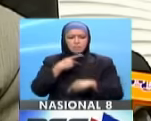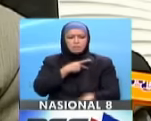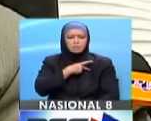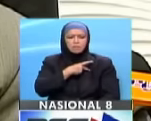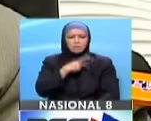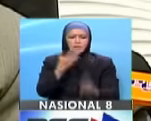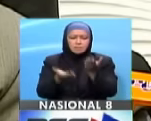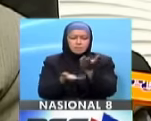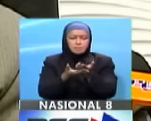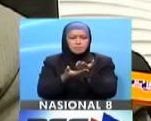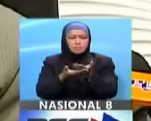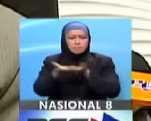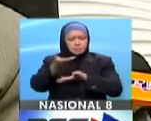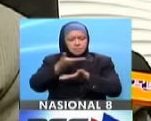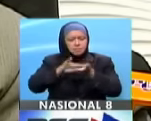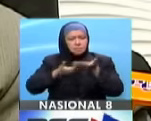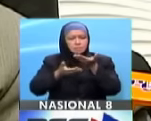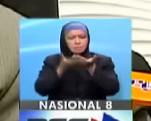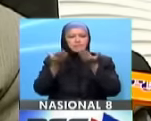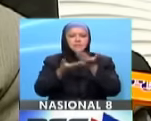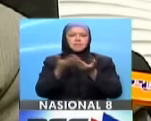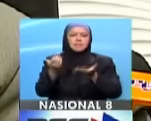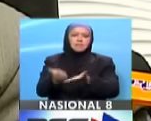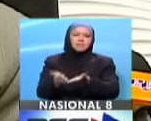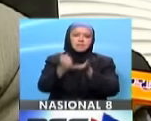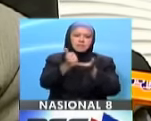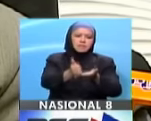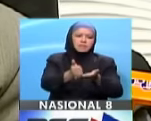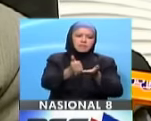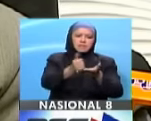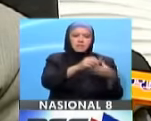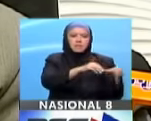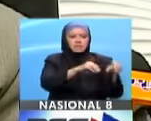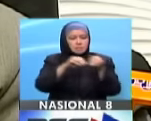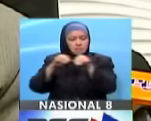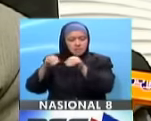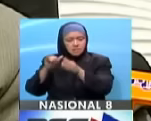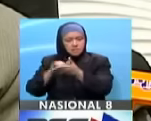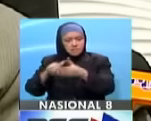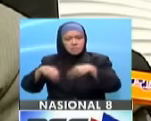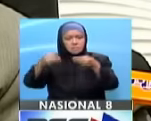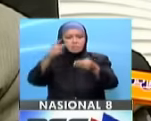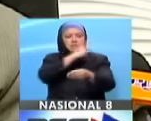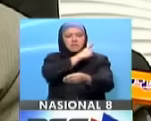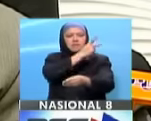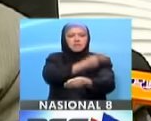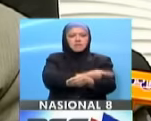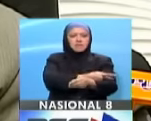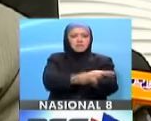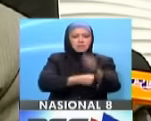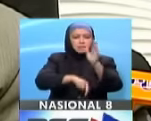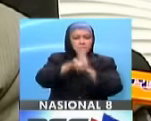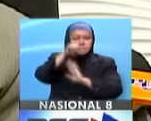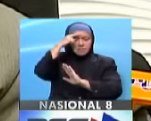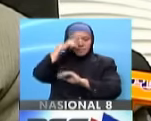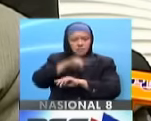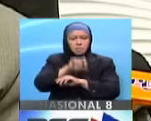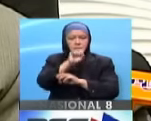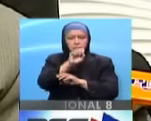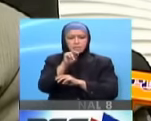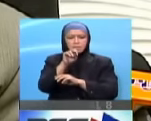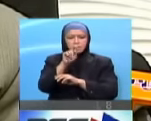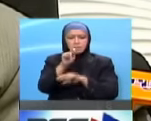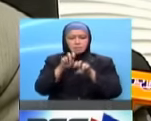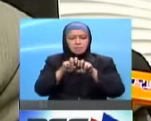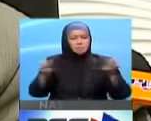facilitate the transfer dan dengan mengguna-guna dan juga memberi kuasa lebih kepada Senate untuk buat keputusan dengan